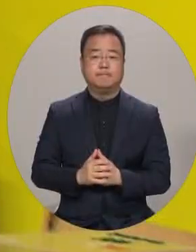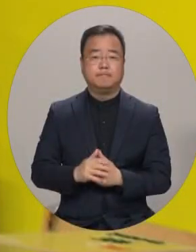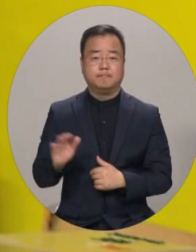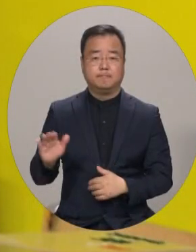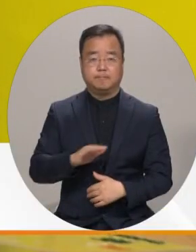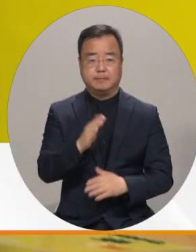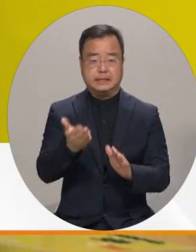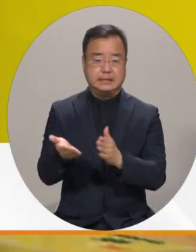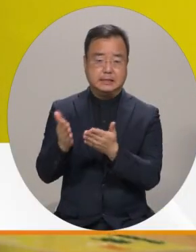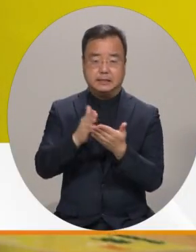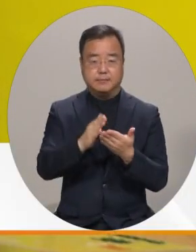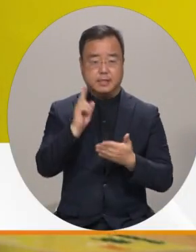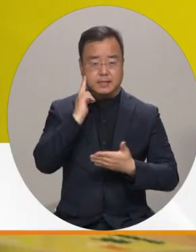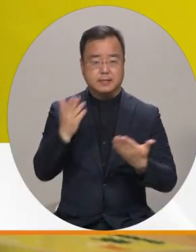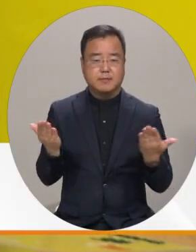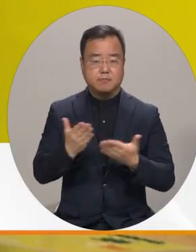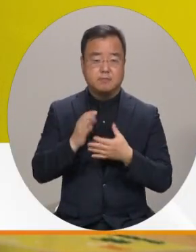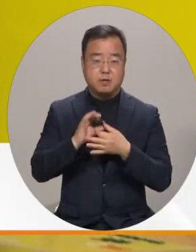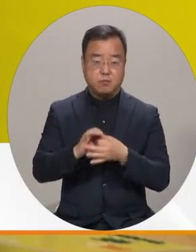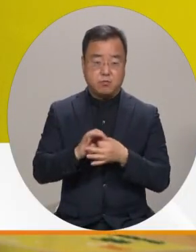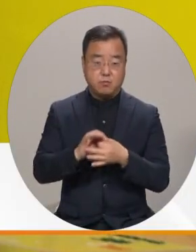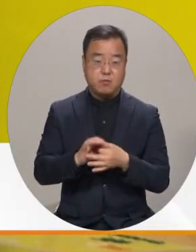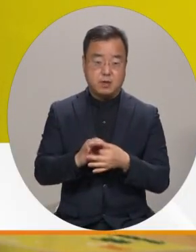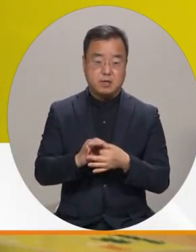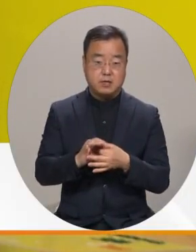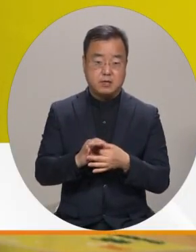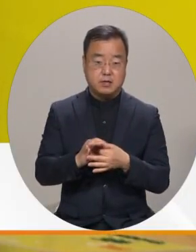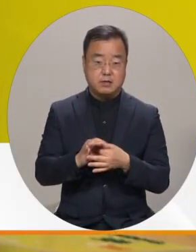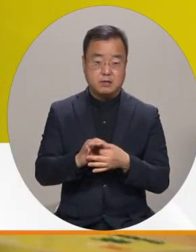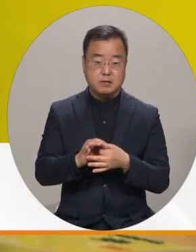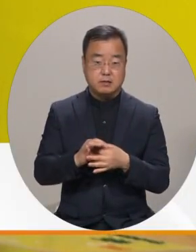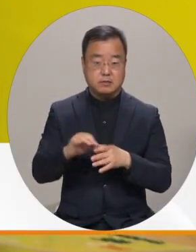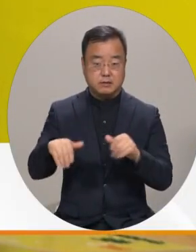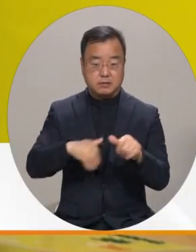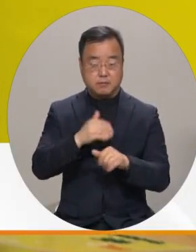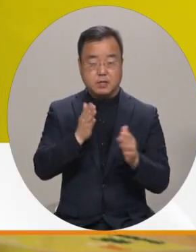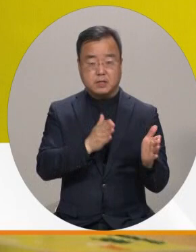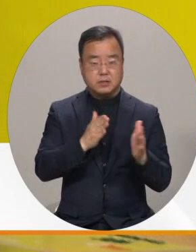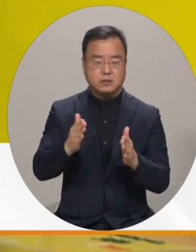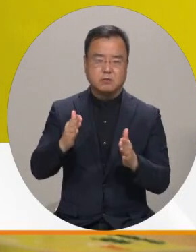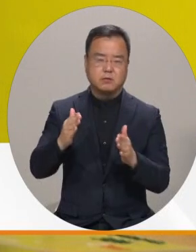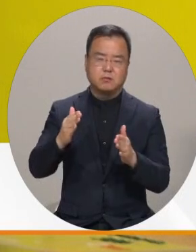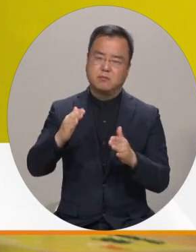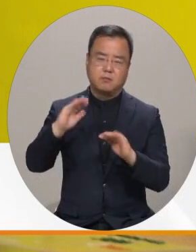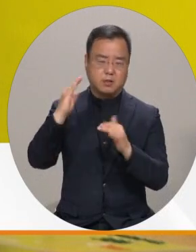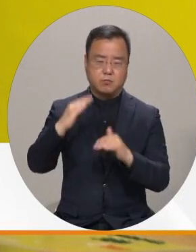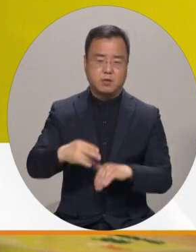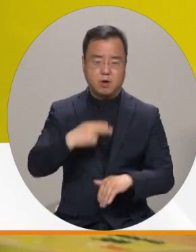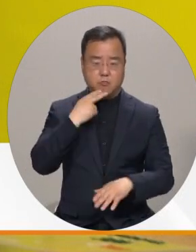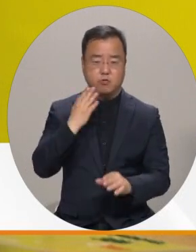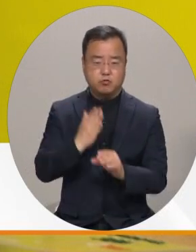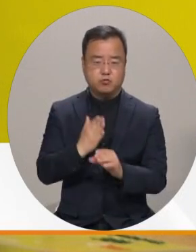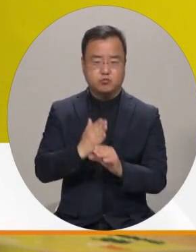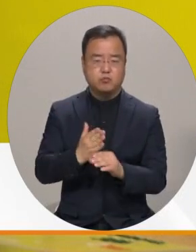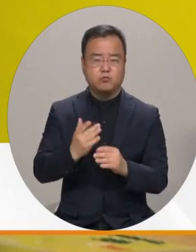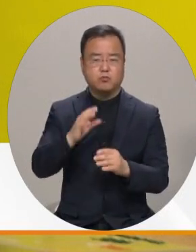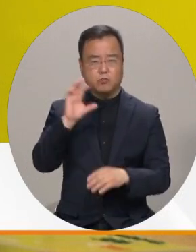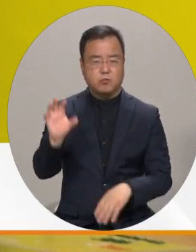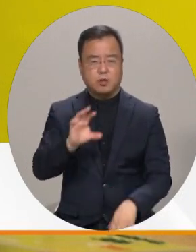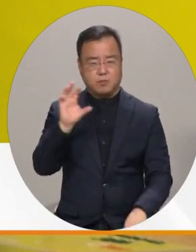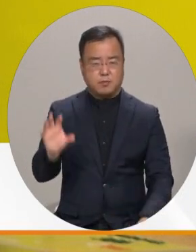참사 관련된 그런 그런 정리하는 그런 프로세스들이 만들어져 지 않기 때문에 똑같은 반복을 지금 하고 있는